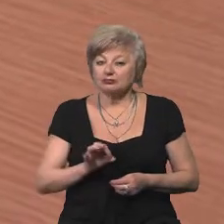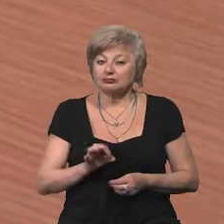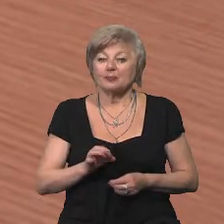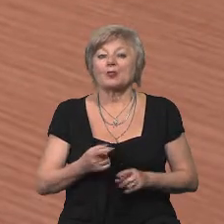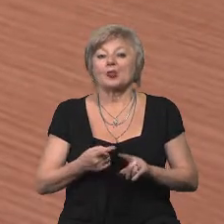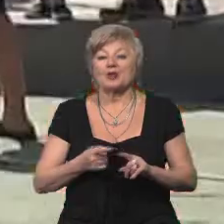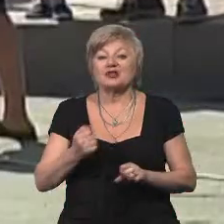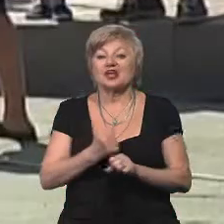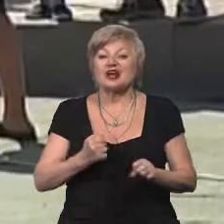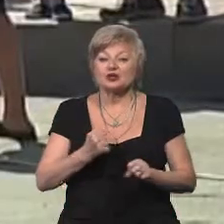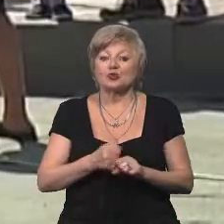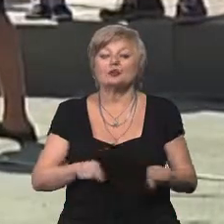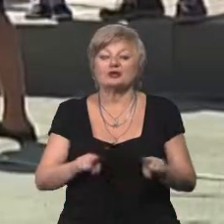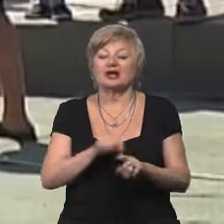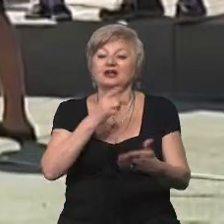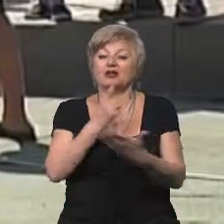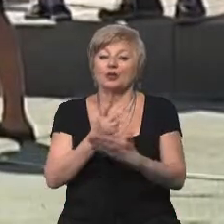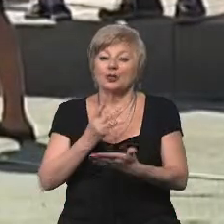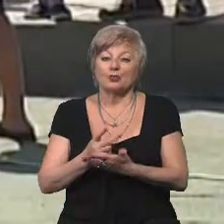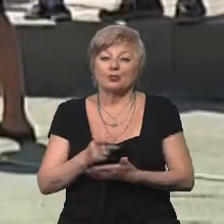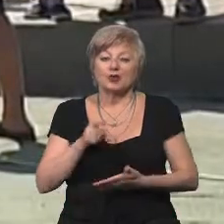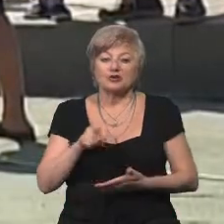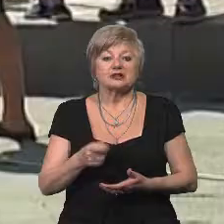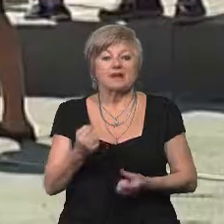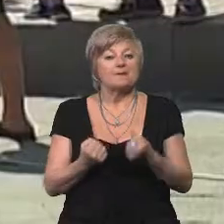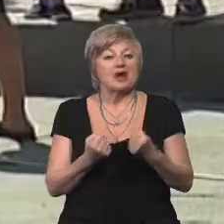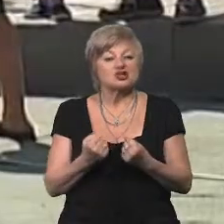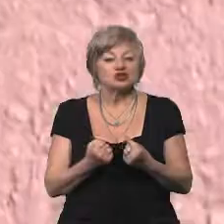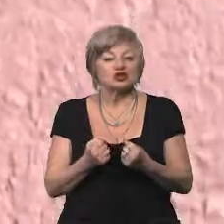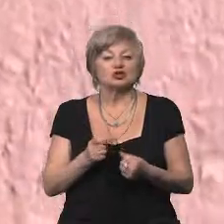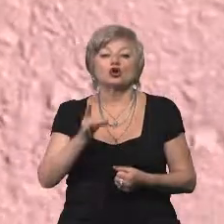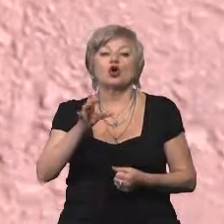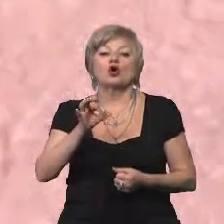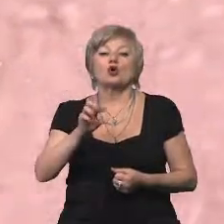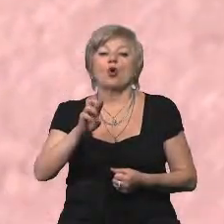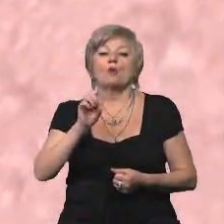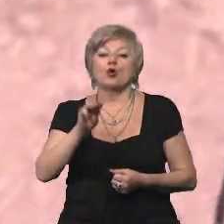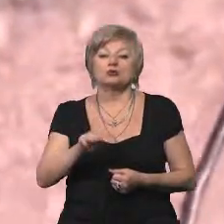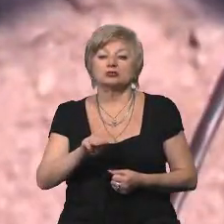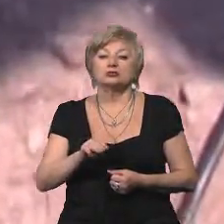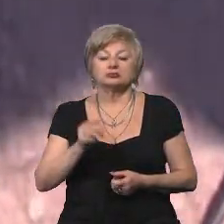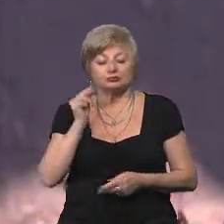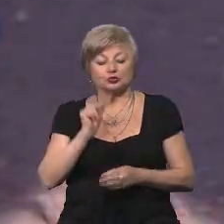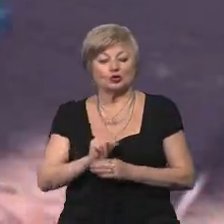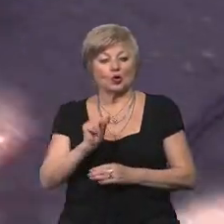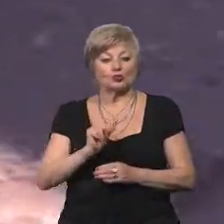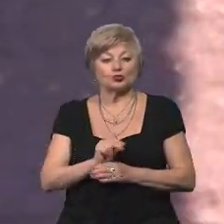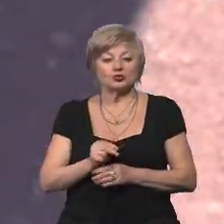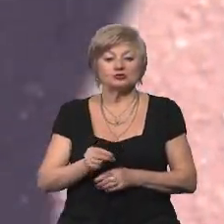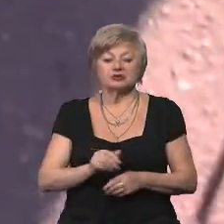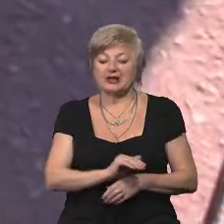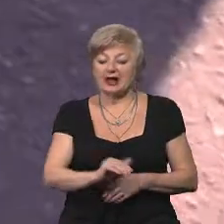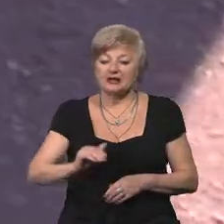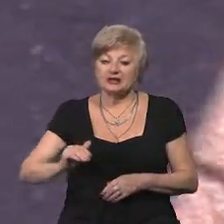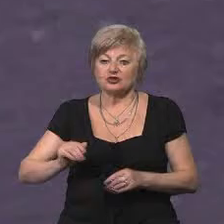Вітчизняні розробники також представили тут Bluetooth-машинку. Цей робот є не лише іграшкою, а й навчальним посібником для дітей у